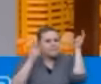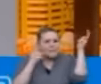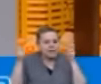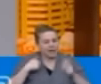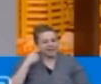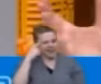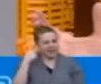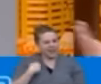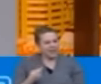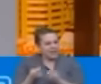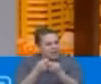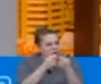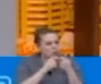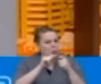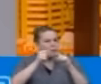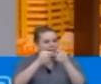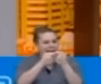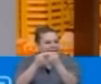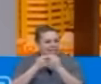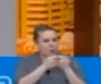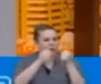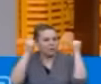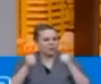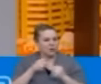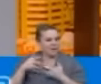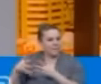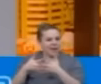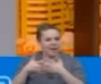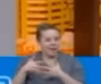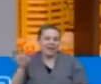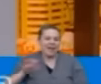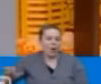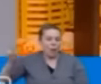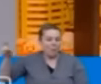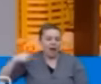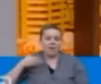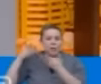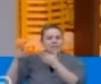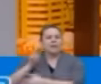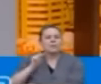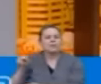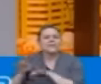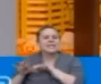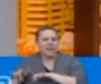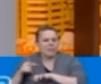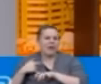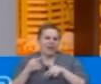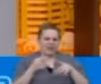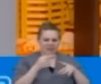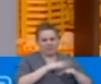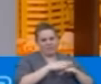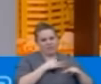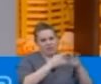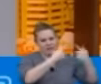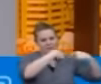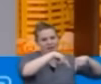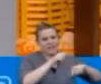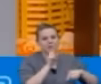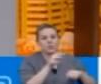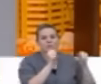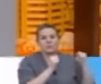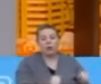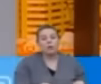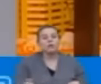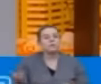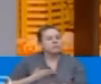אני קשור לכל מיני ארגונים ביטחוניים באירופה, שאני עוזר להם בנושא הסייבר, בתוקף תפקידי בוועדת חוץ וביטחון, והתחילו להגיע אליי